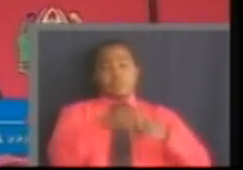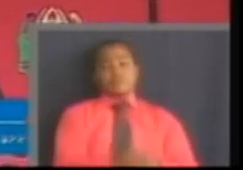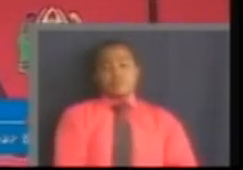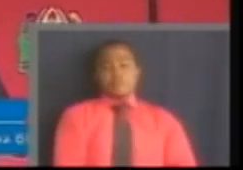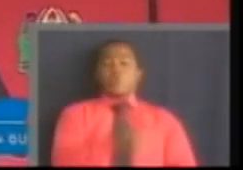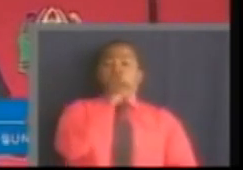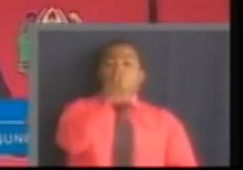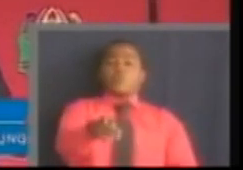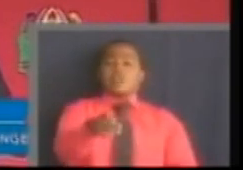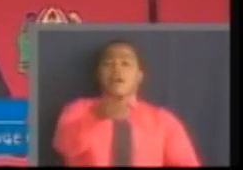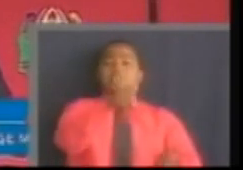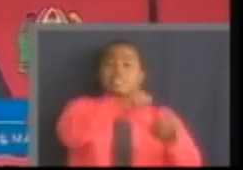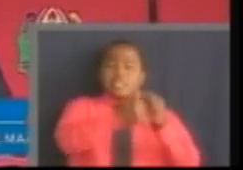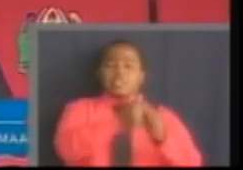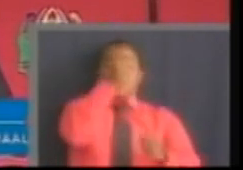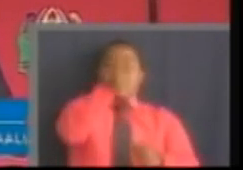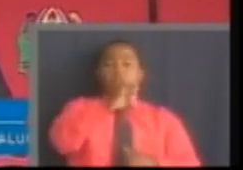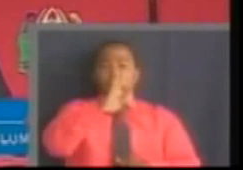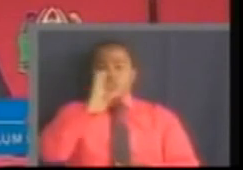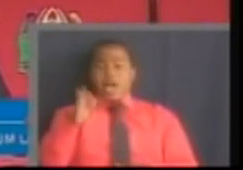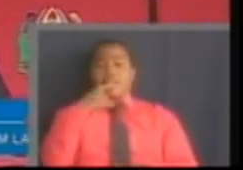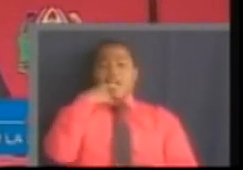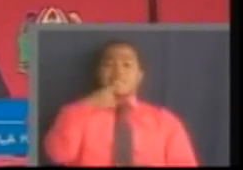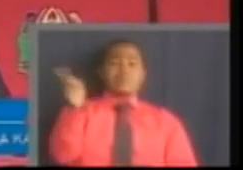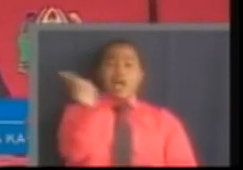uvutano, mtu fulani akisema hapana mwingine anajiandaa kusema ndio.